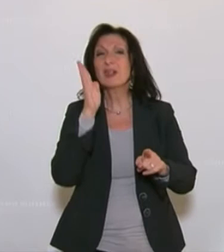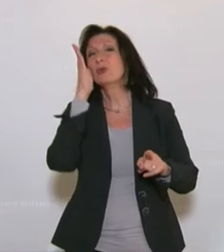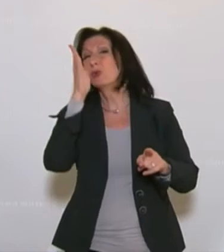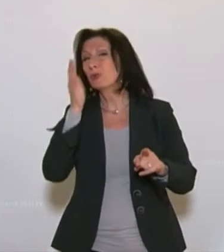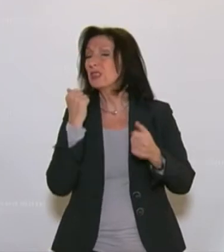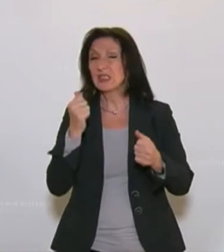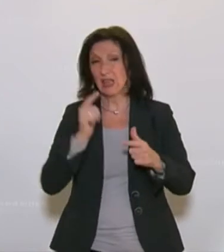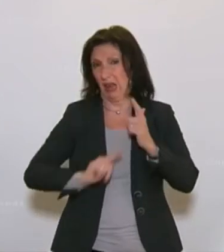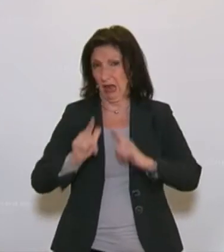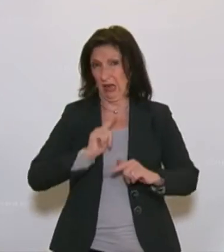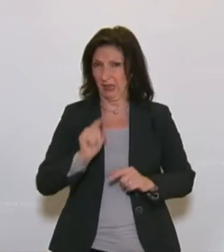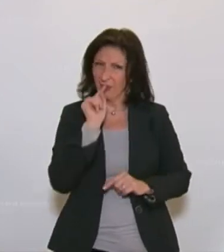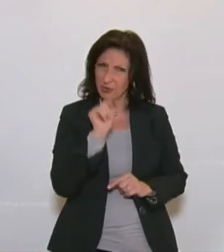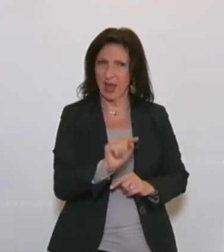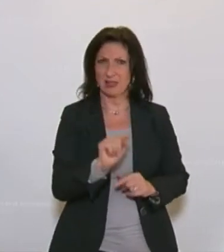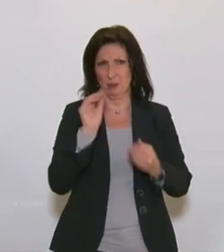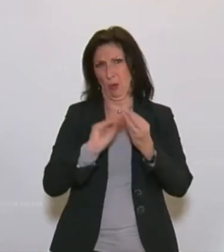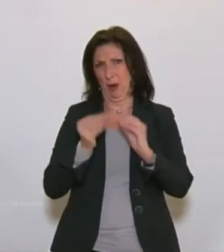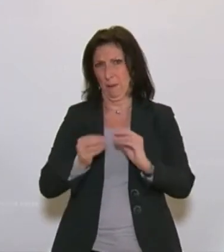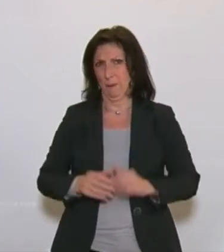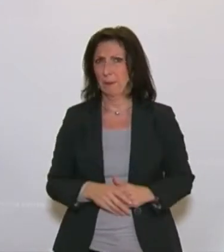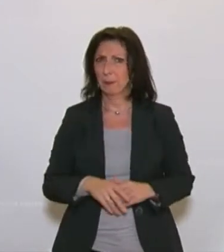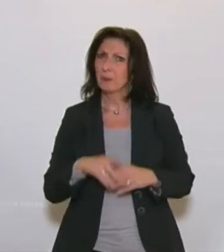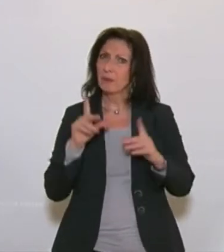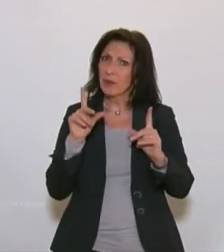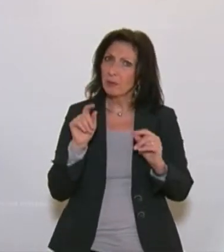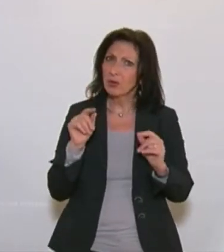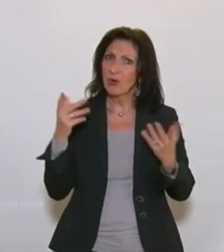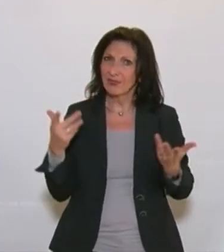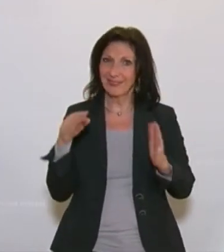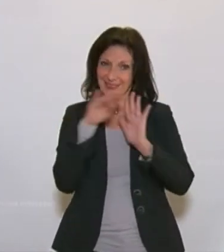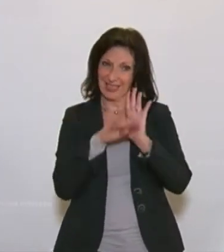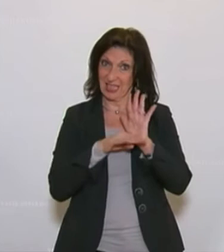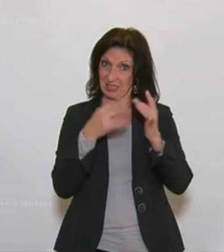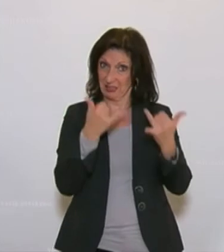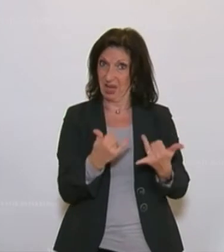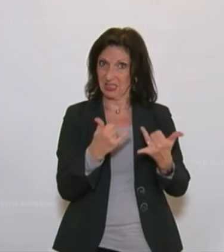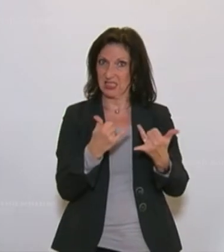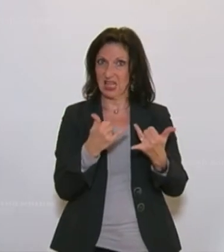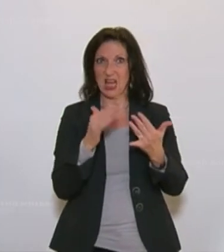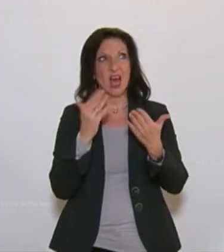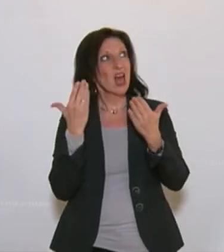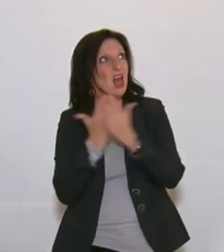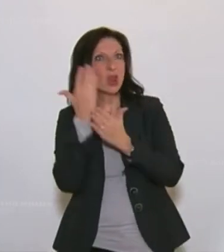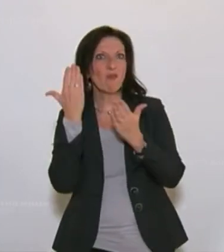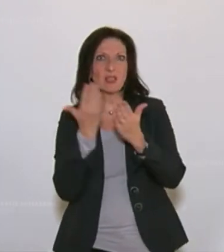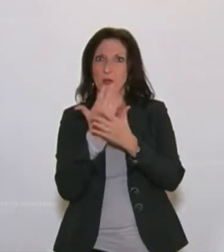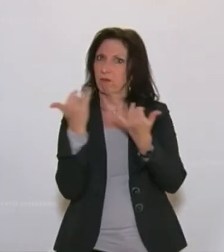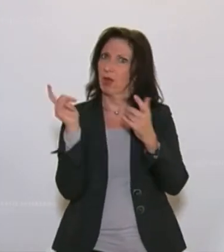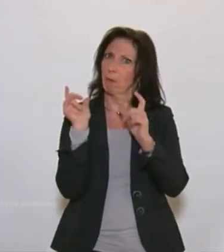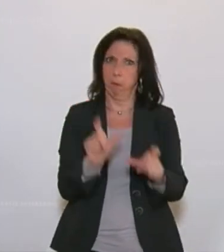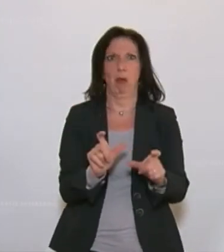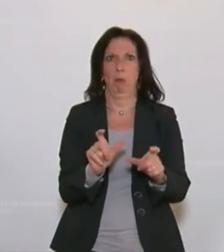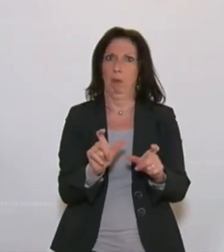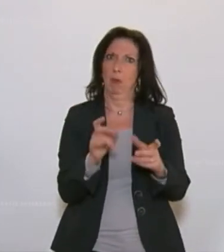werden. Und genau das ist dieses Problem, und das zeigt, dass genau dieses Gesetz innovationshemmend ist und kurzsichtig ist und